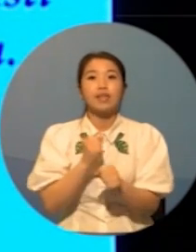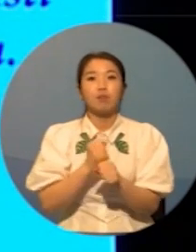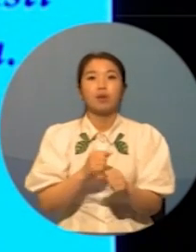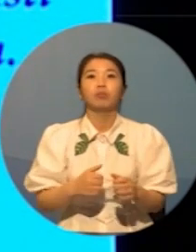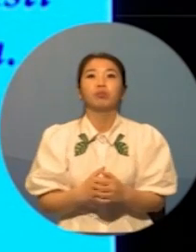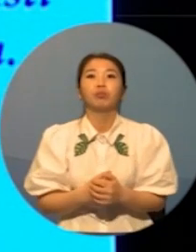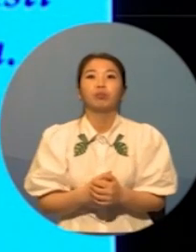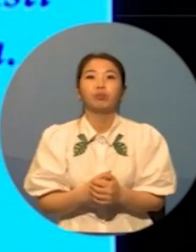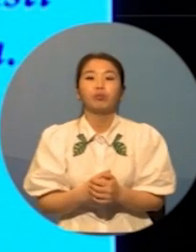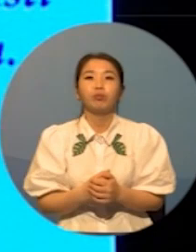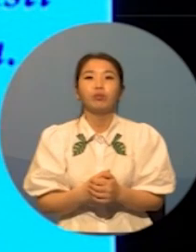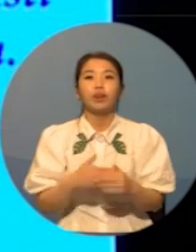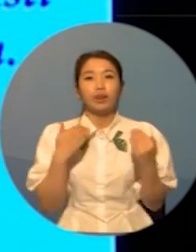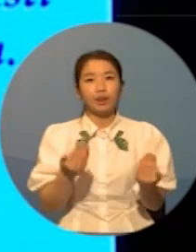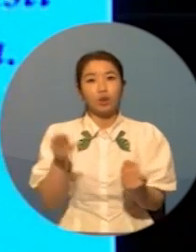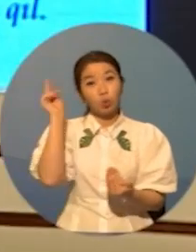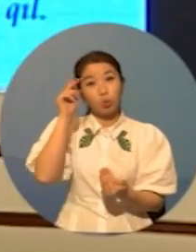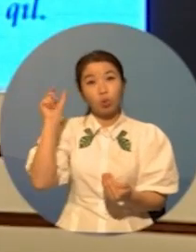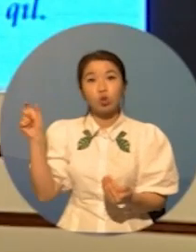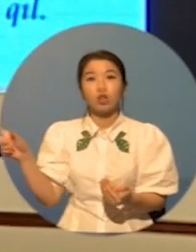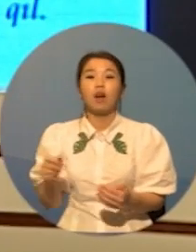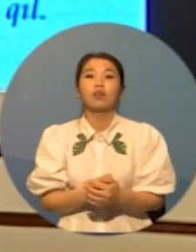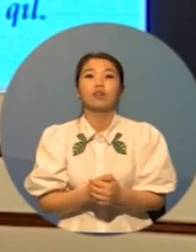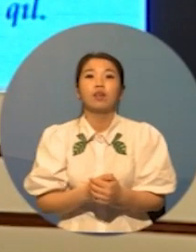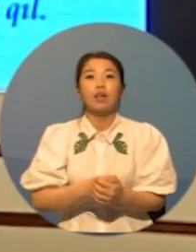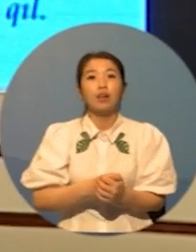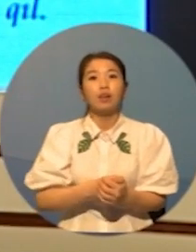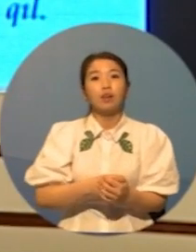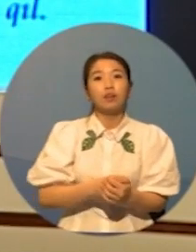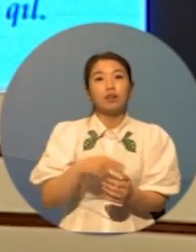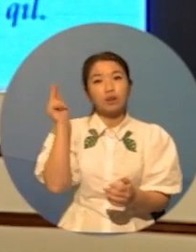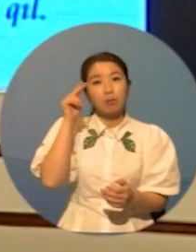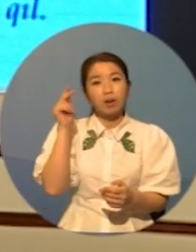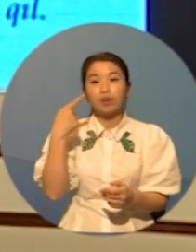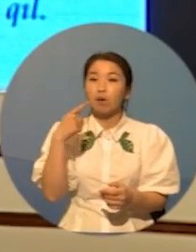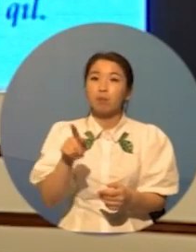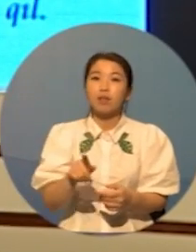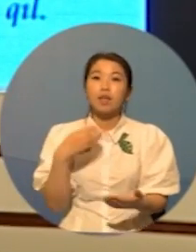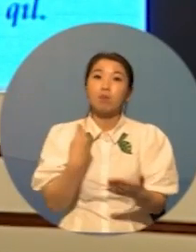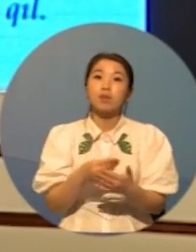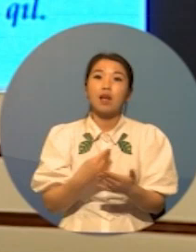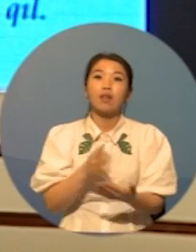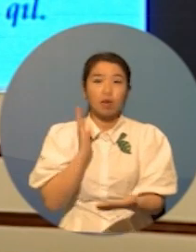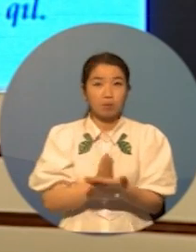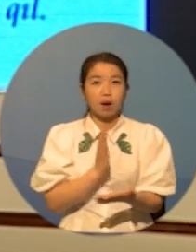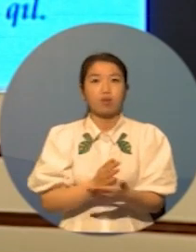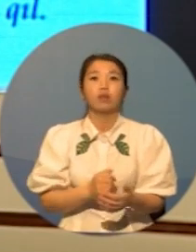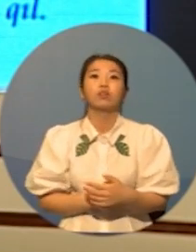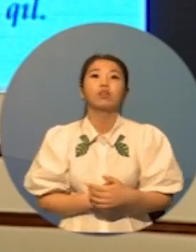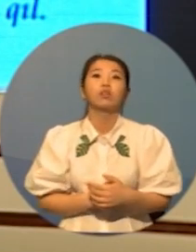Енді оқушылар сабақтан тысқары мысаллар тайырлап келгенмен, мысалларға дыққатымызды аударамыз.